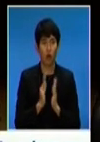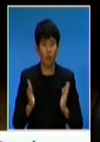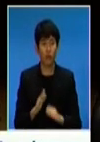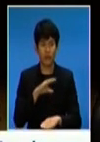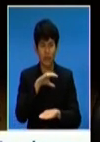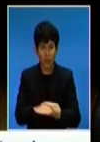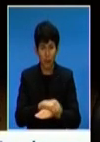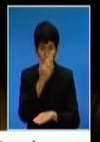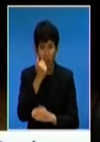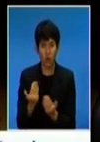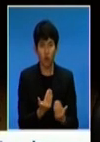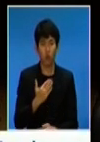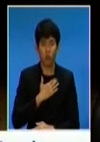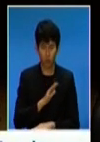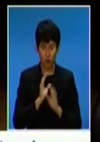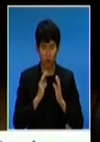เอง